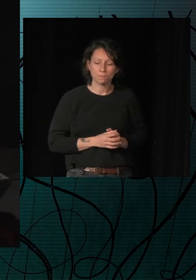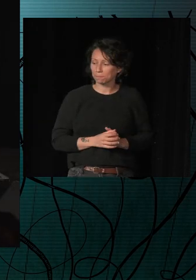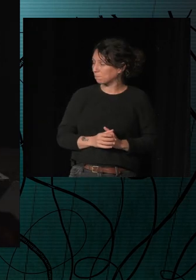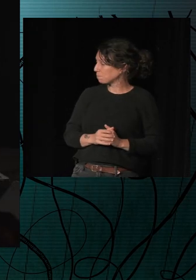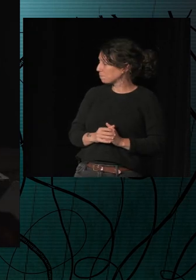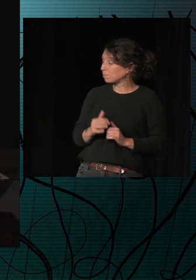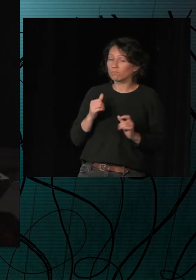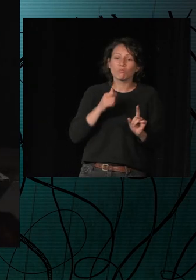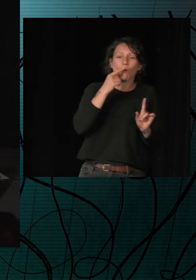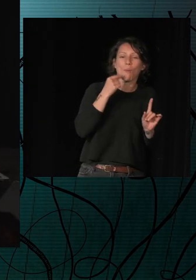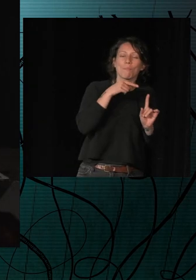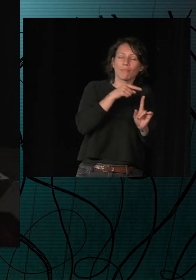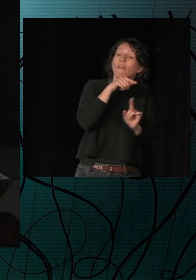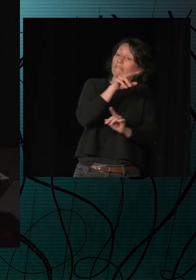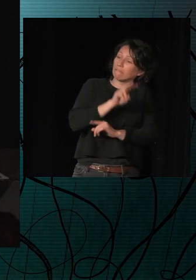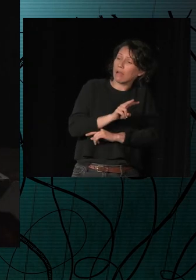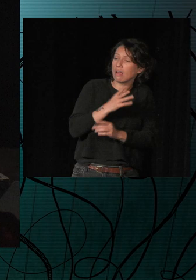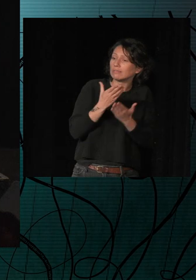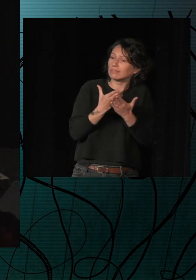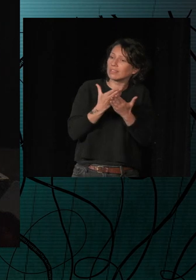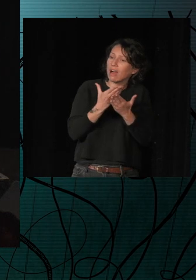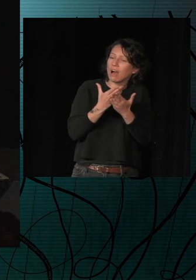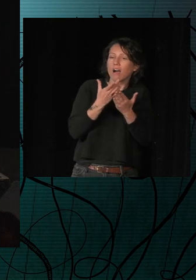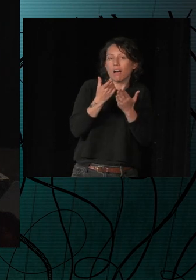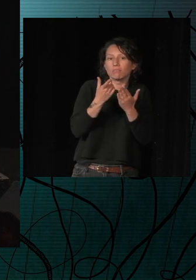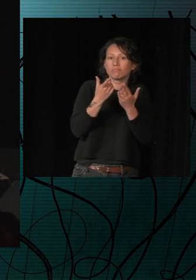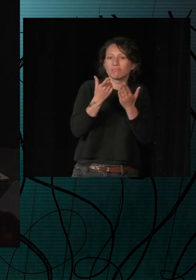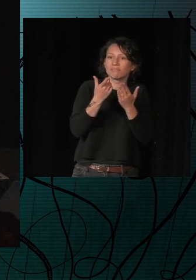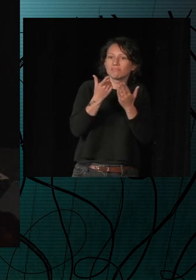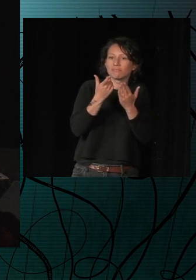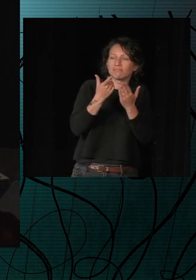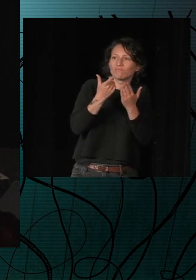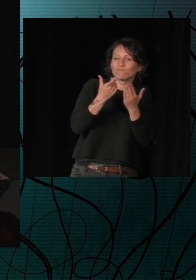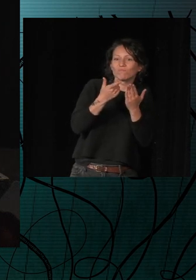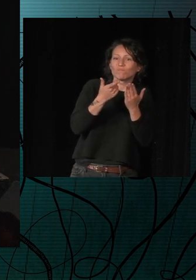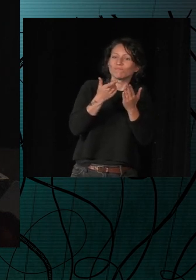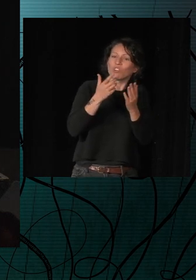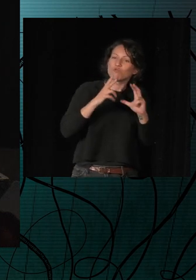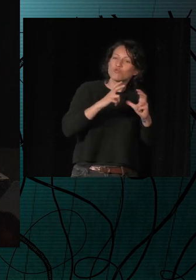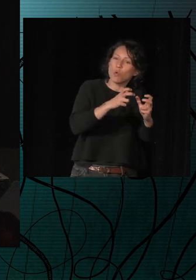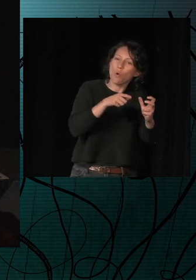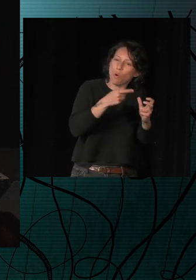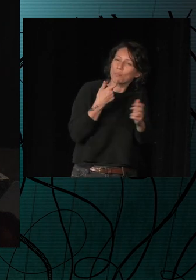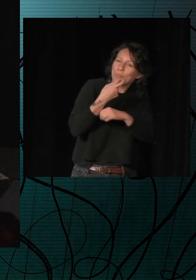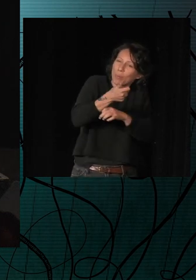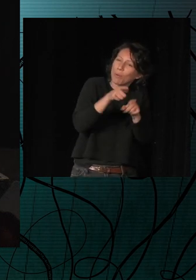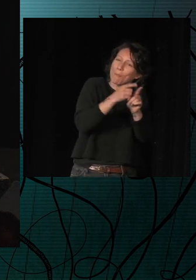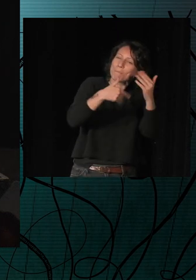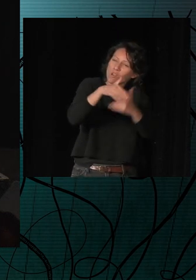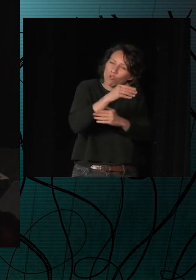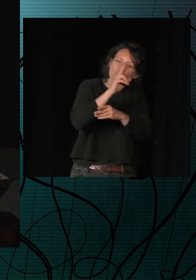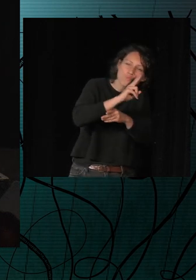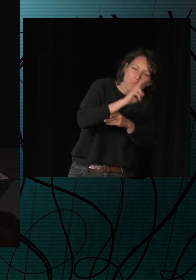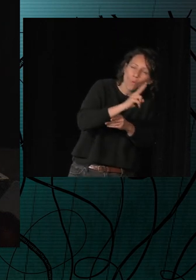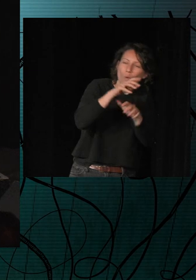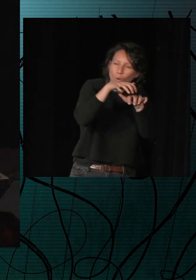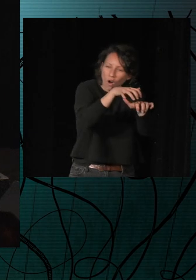cette fine ligne entre comédie et horreur alors qu'au cinéma elle est très présente il énormément de comédie d'horreur de comédie gore même qui arrive à être